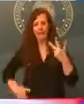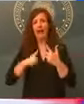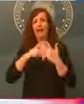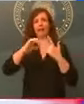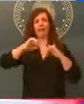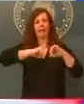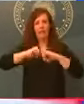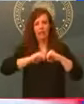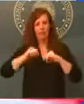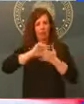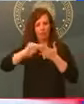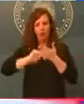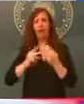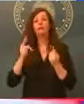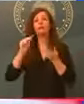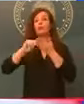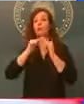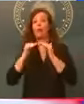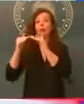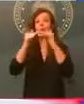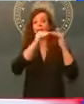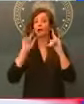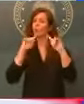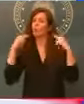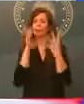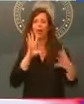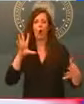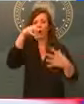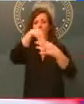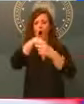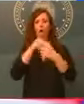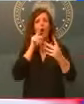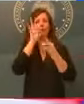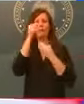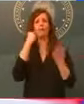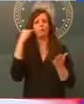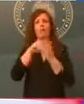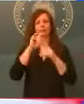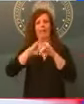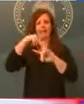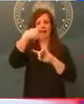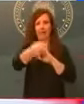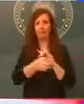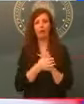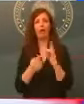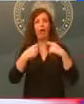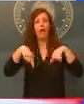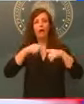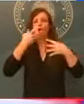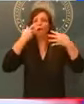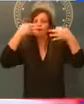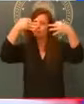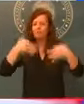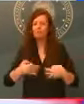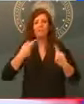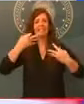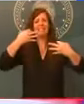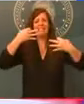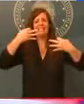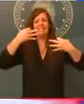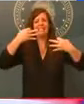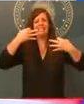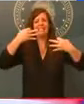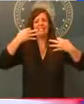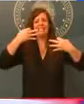scuole paritarie. Ci siamo predisposti per ritornare in piena sicurezza a settembre, alla